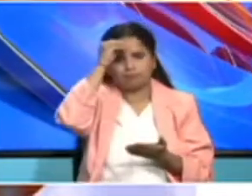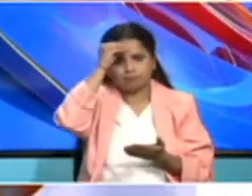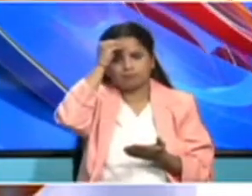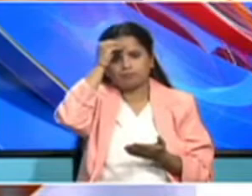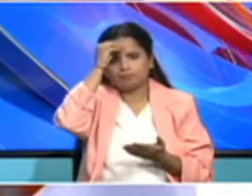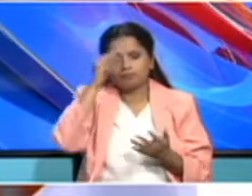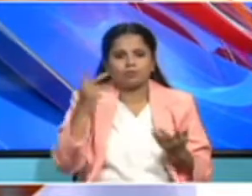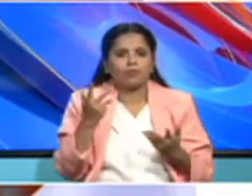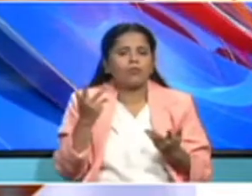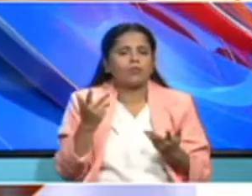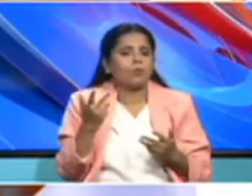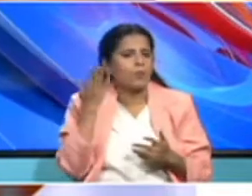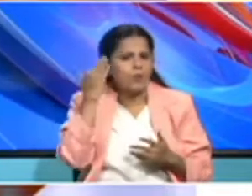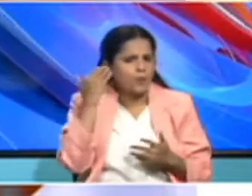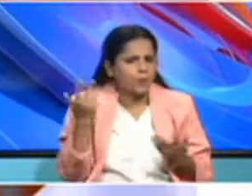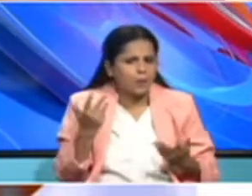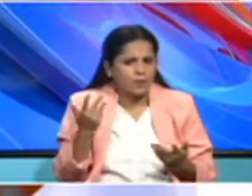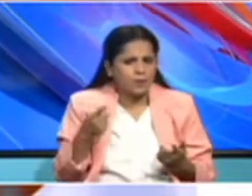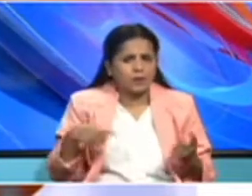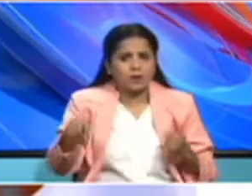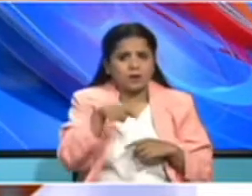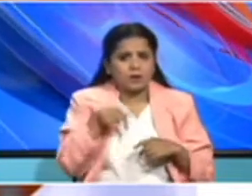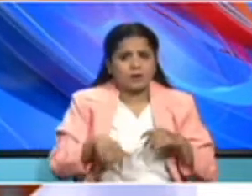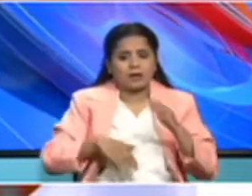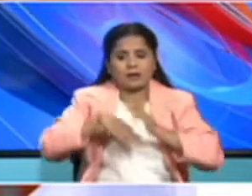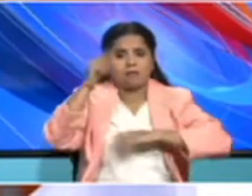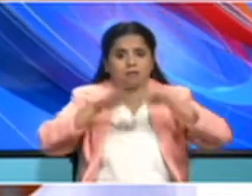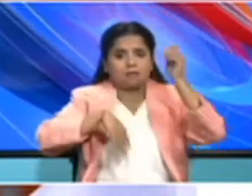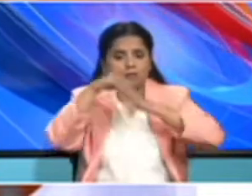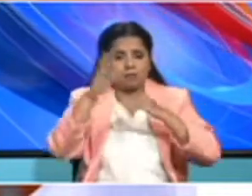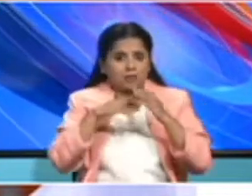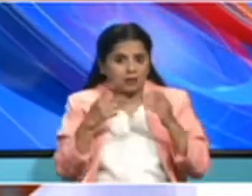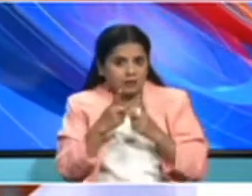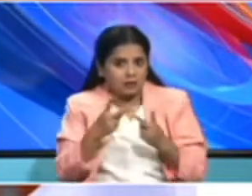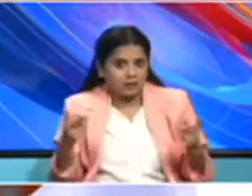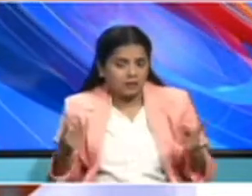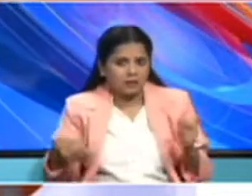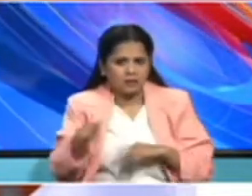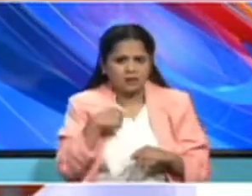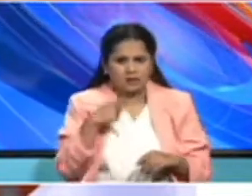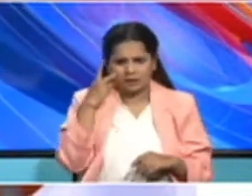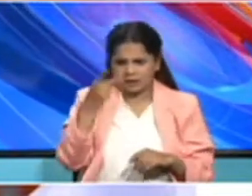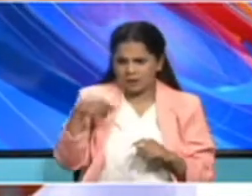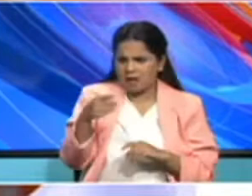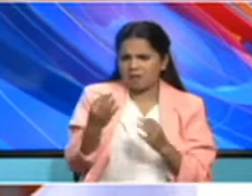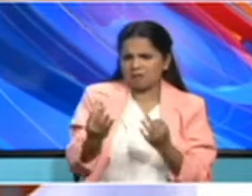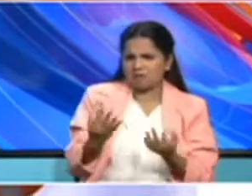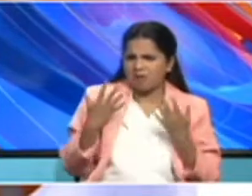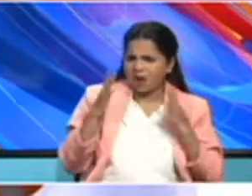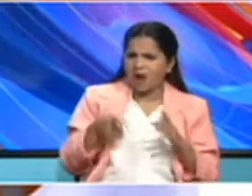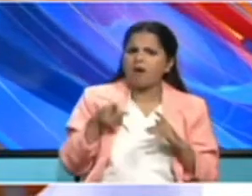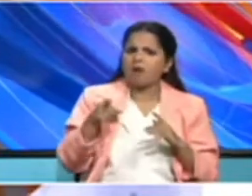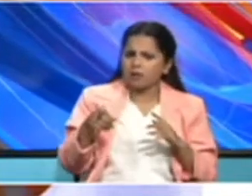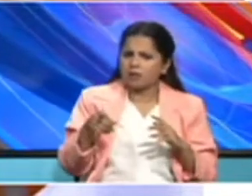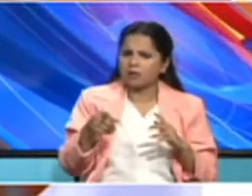क्योंकि जब इंफ्रास्ट्रक्चर इस स्टैंडर्ड का होता है